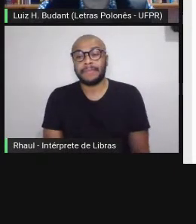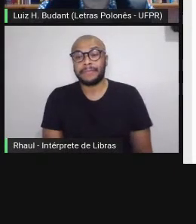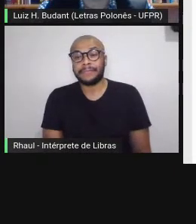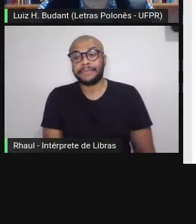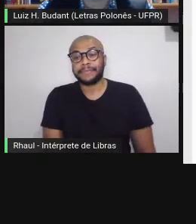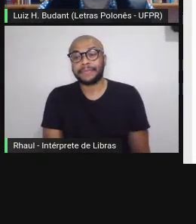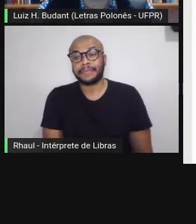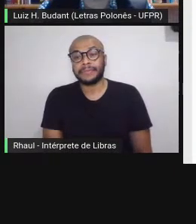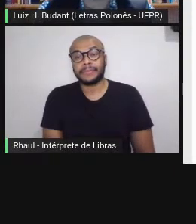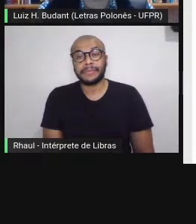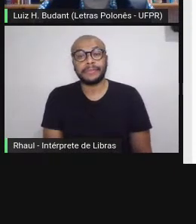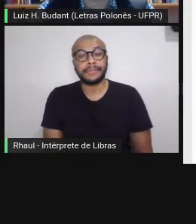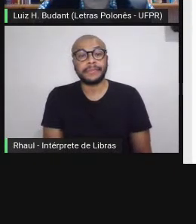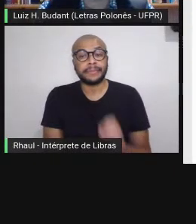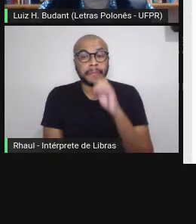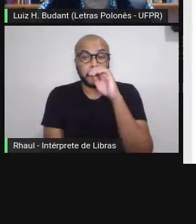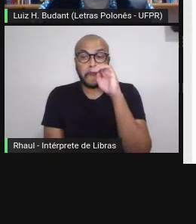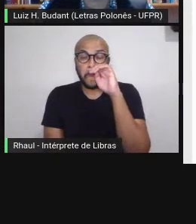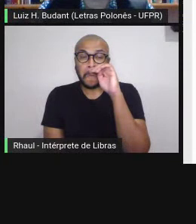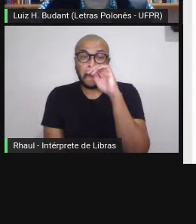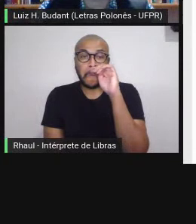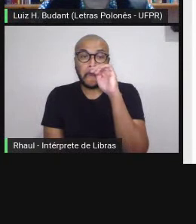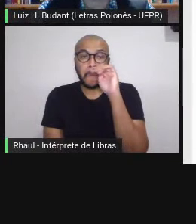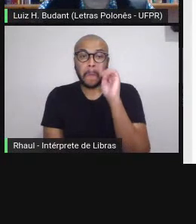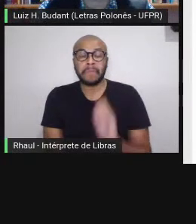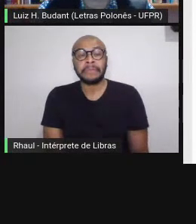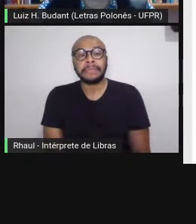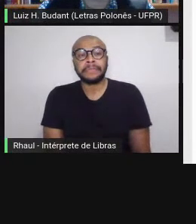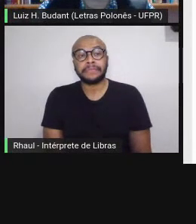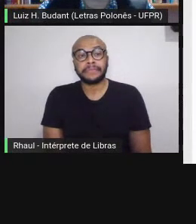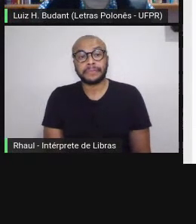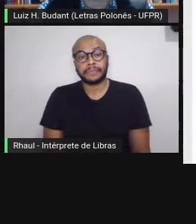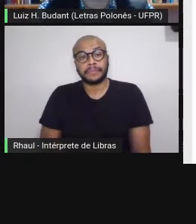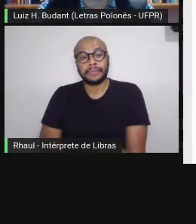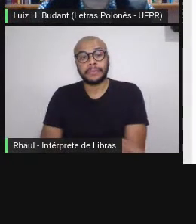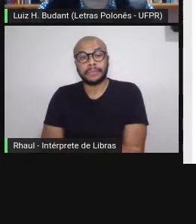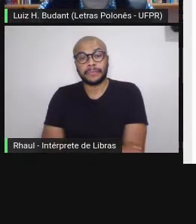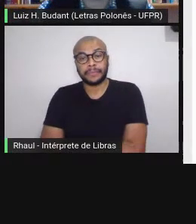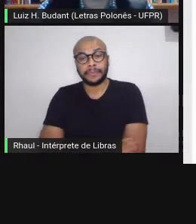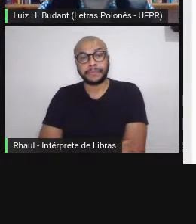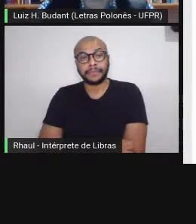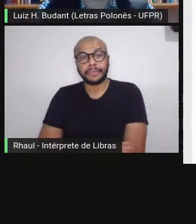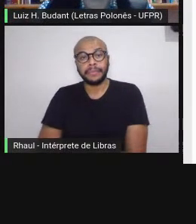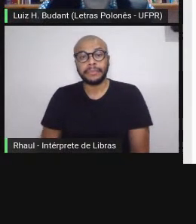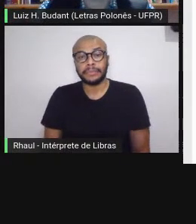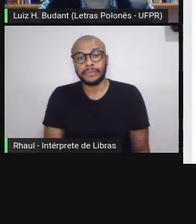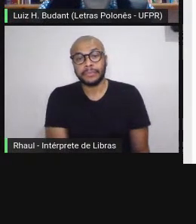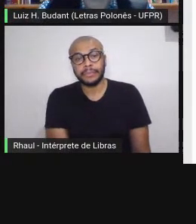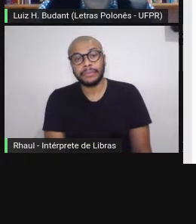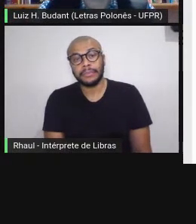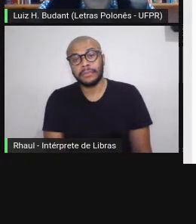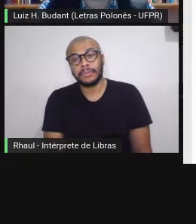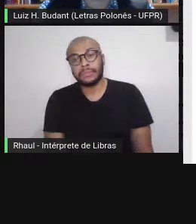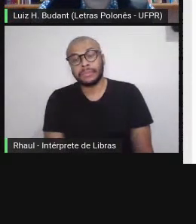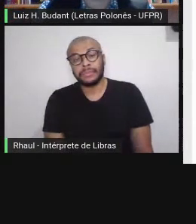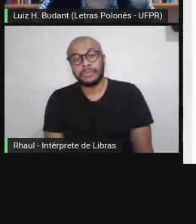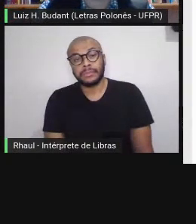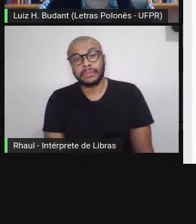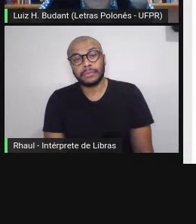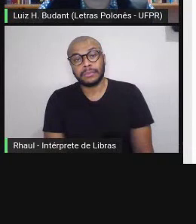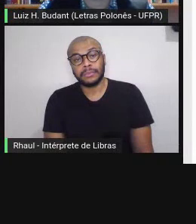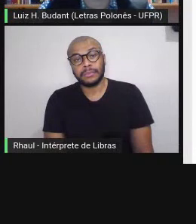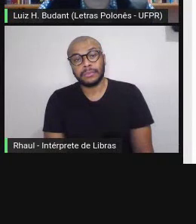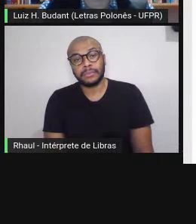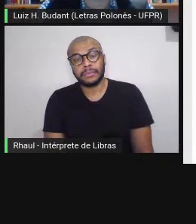roku 2018, jednak nieznacznie się on zmienił. Również z rządowych statystyk można te dane